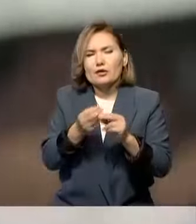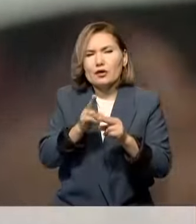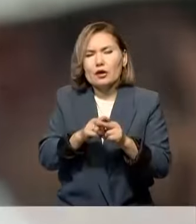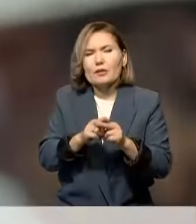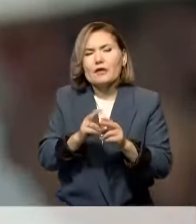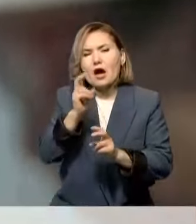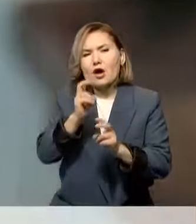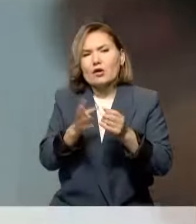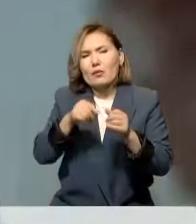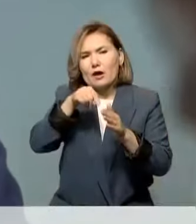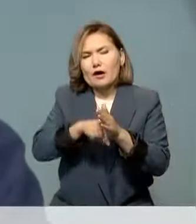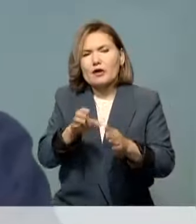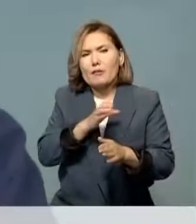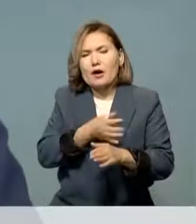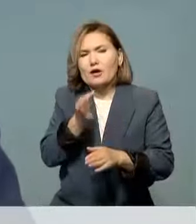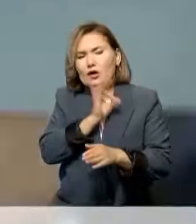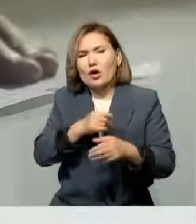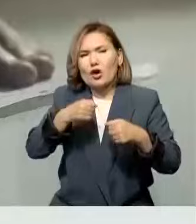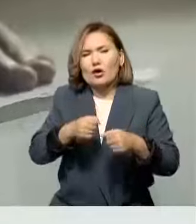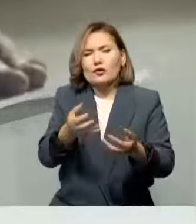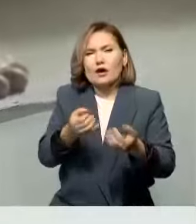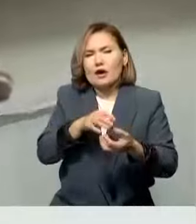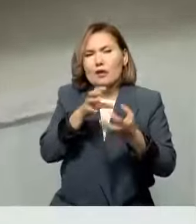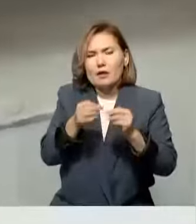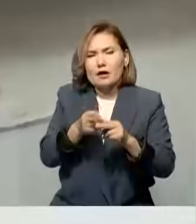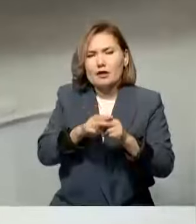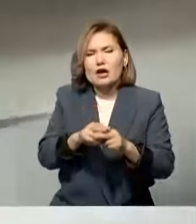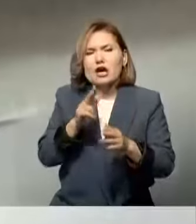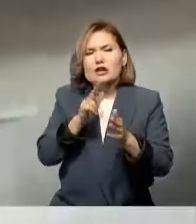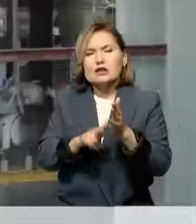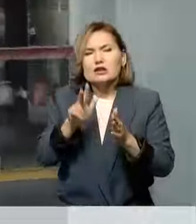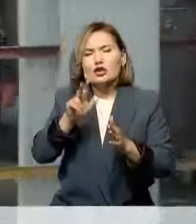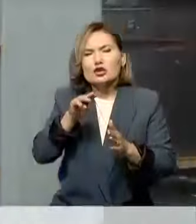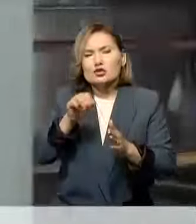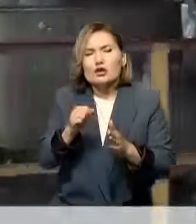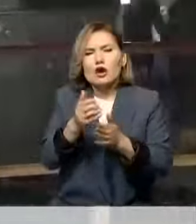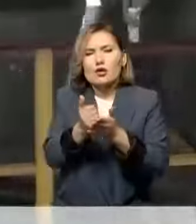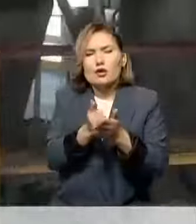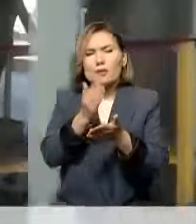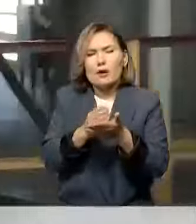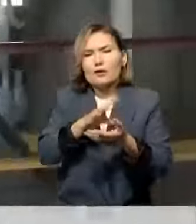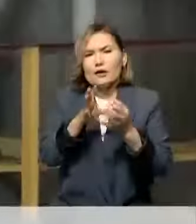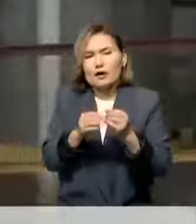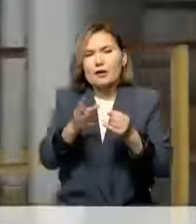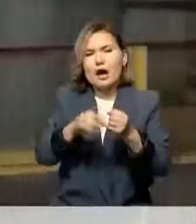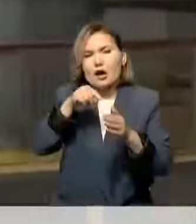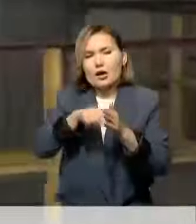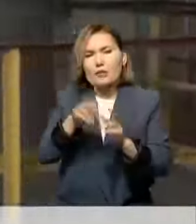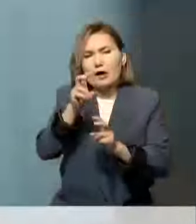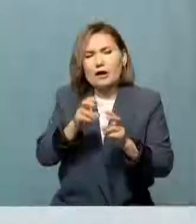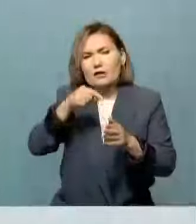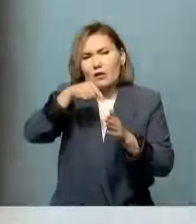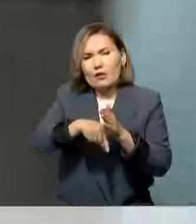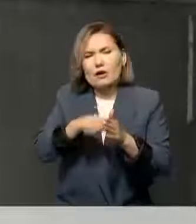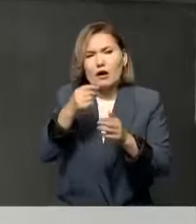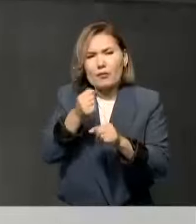3-ші учаскесінде жер қойнауын пайдалану құқығын алды. Ондағы уран қоры 83 мың тоннаға бағаланып отыр. Жалпақ кен орнының шығыс учаскесін барлау құқығы